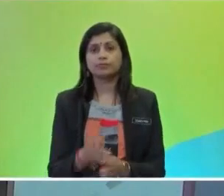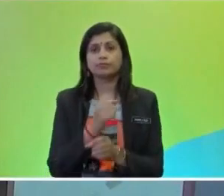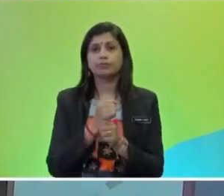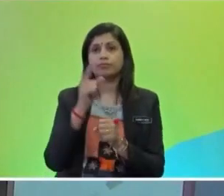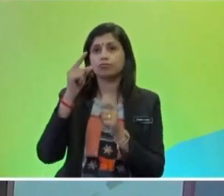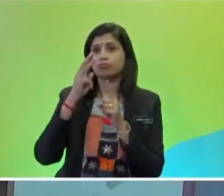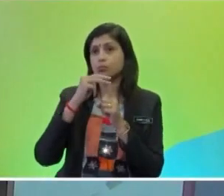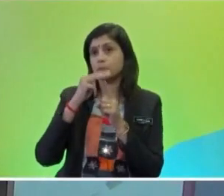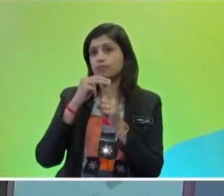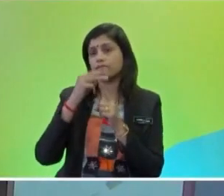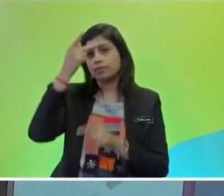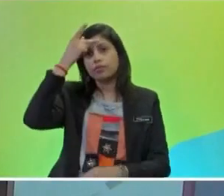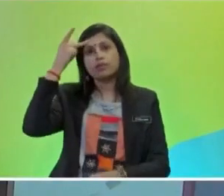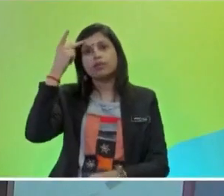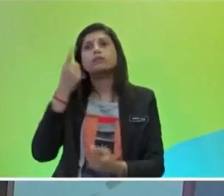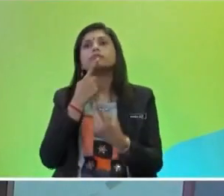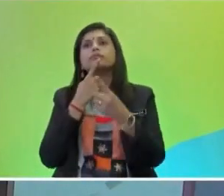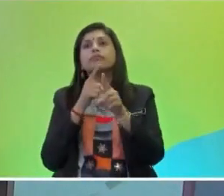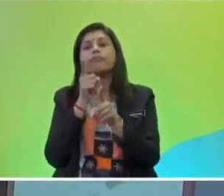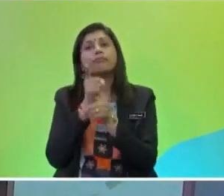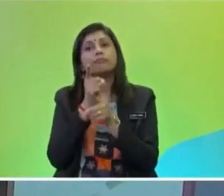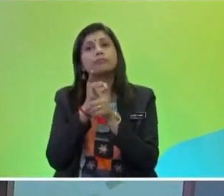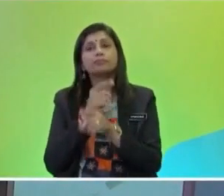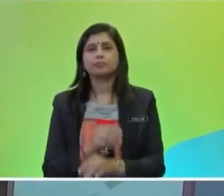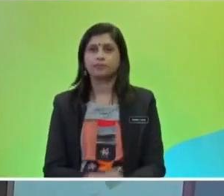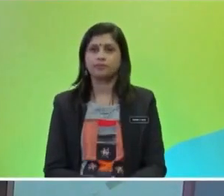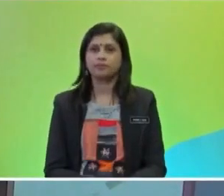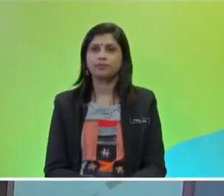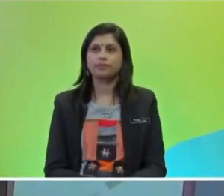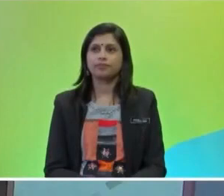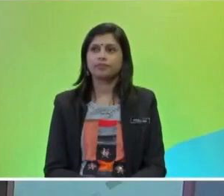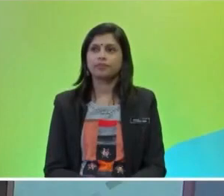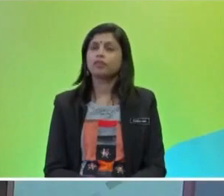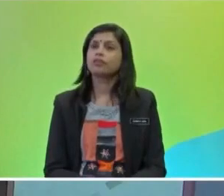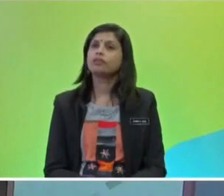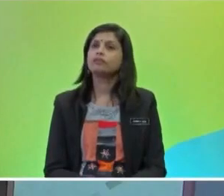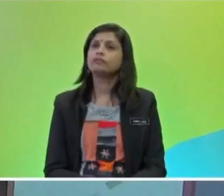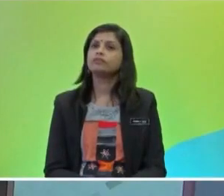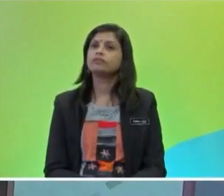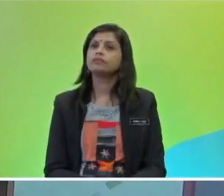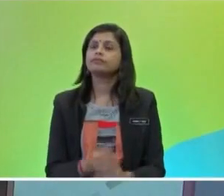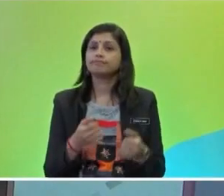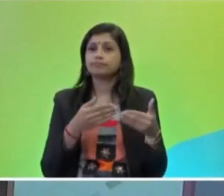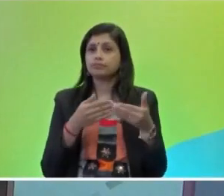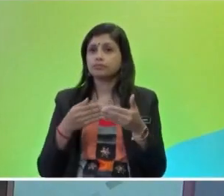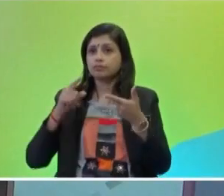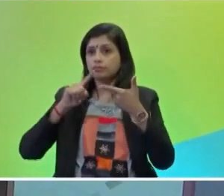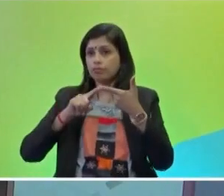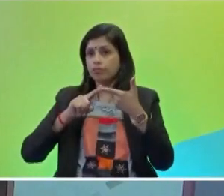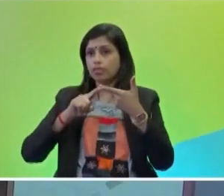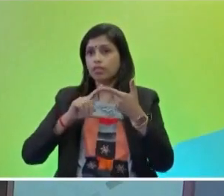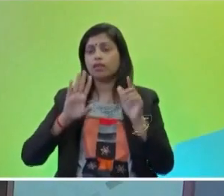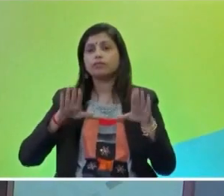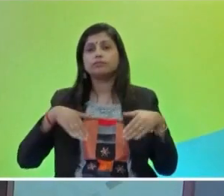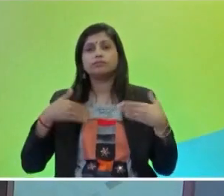Guru. Okey, sebab jawapan yang betul. Okey, baik. Okey, baik. Teruskan dengan soalan kedua. Okey, Cikgu. Okay. Soalan yang